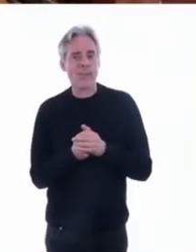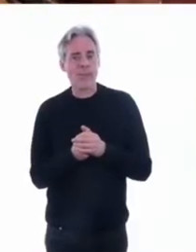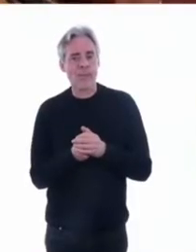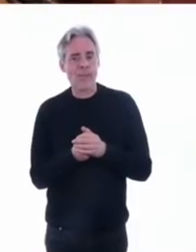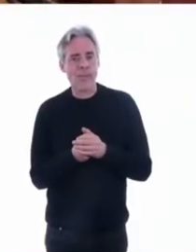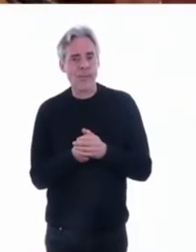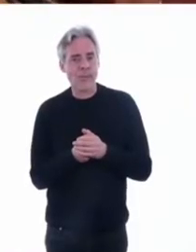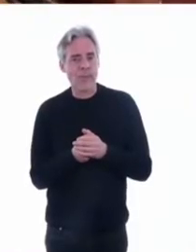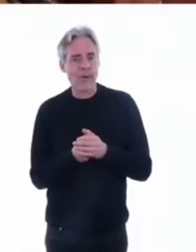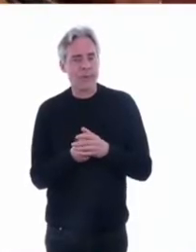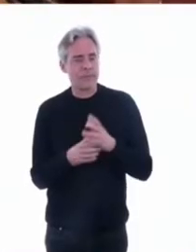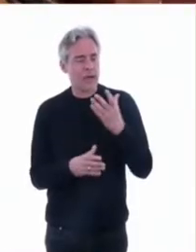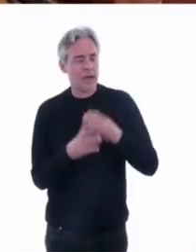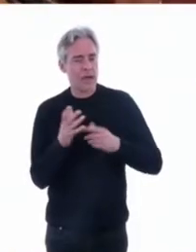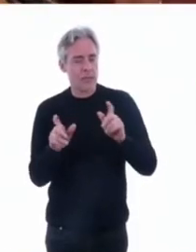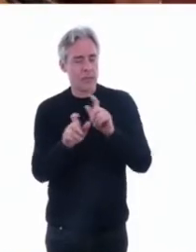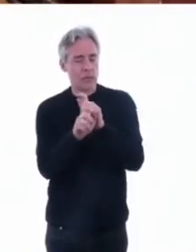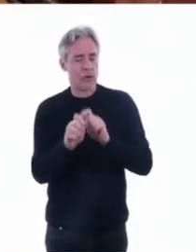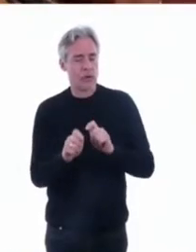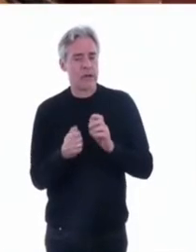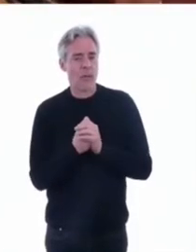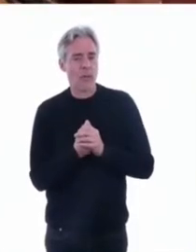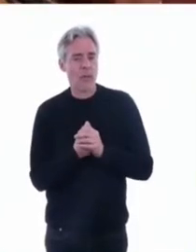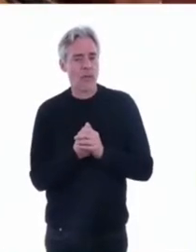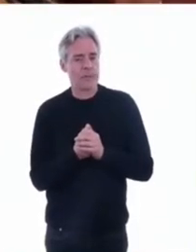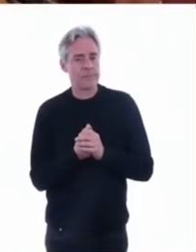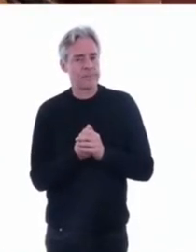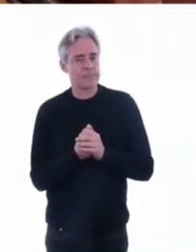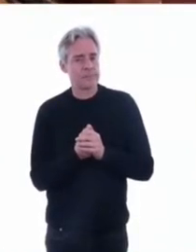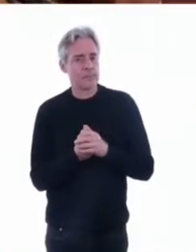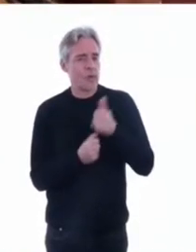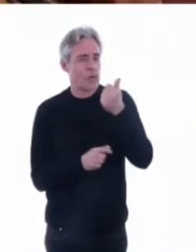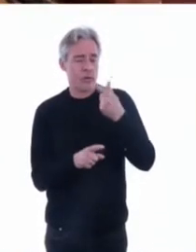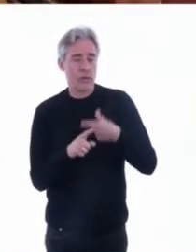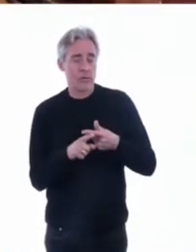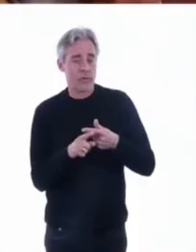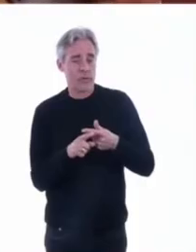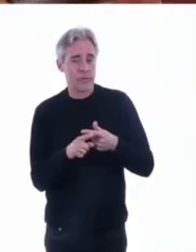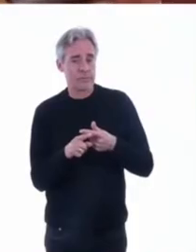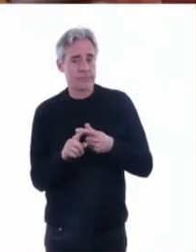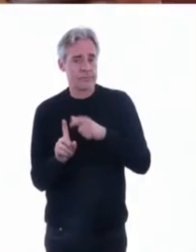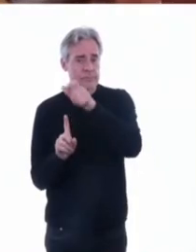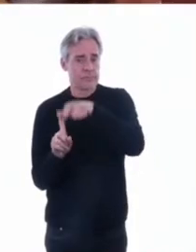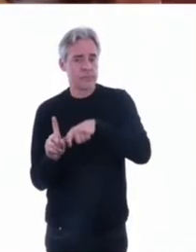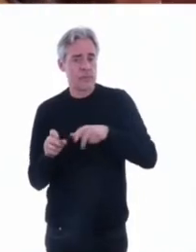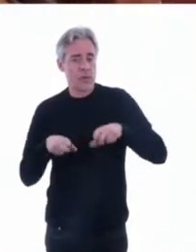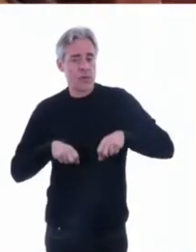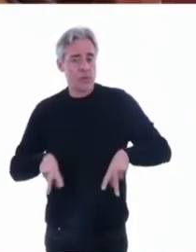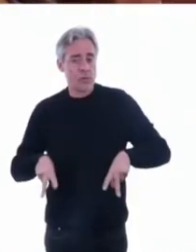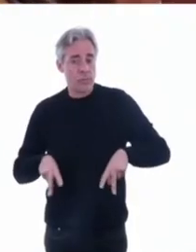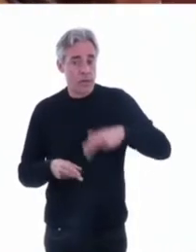forme d'inélégance, à ne pas citer une seule fois Alain Juppé.